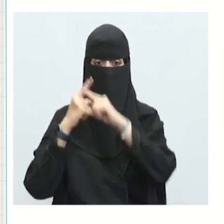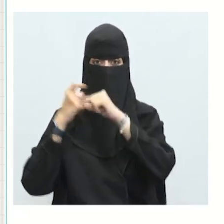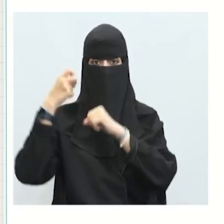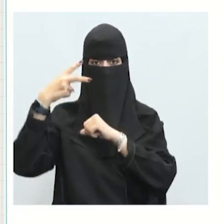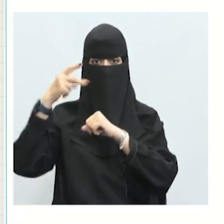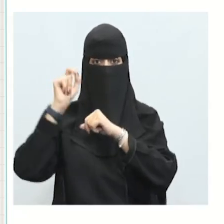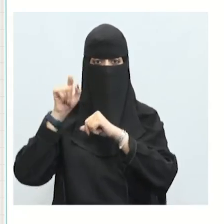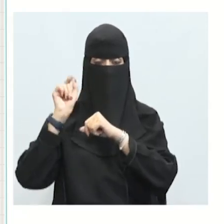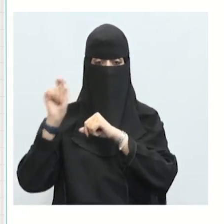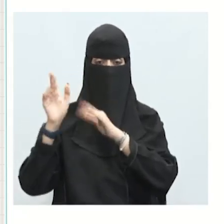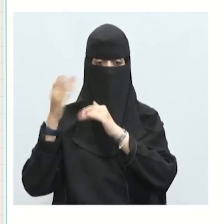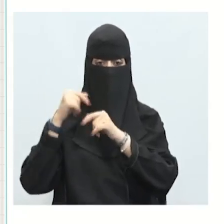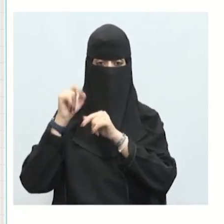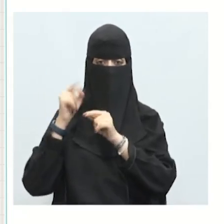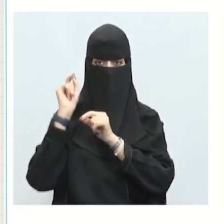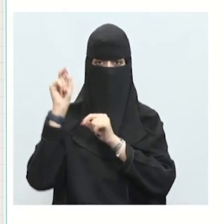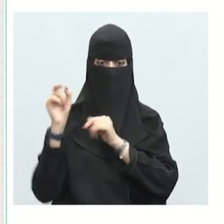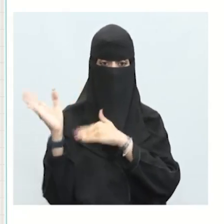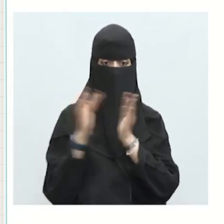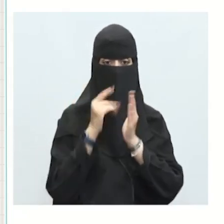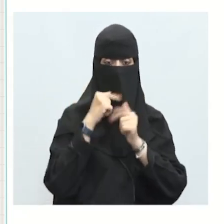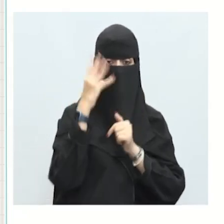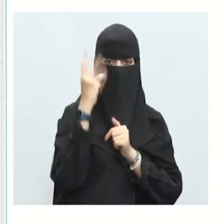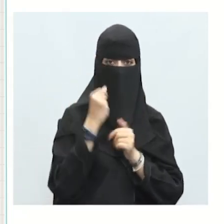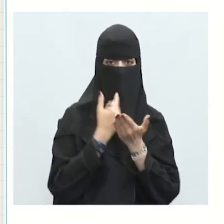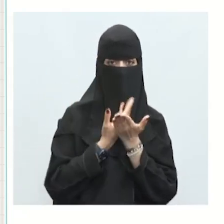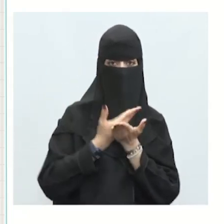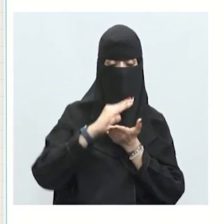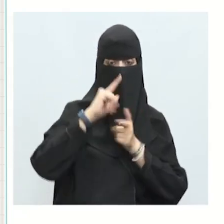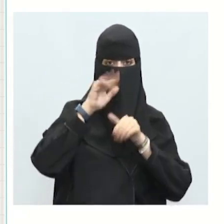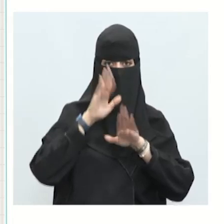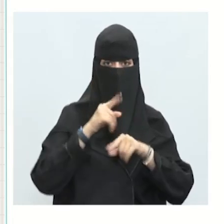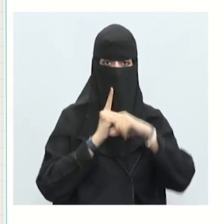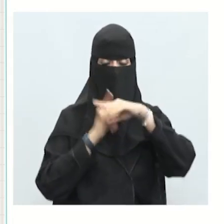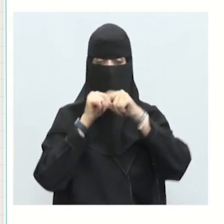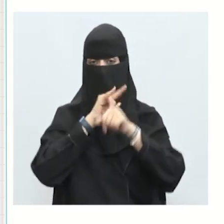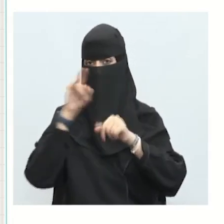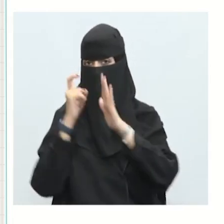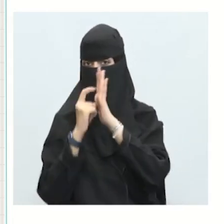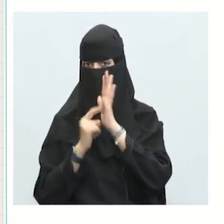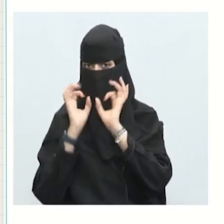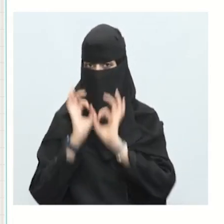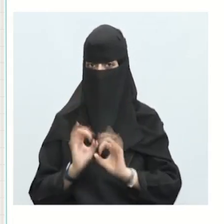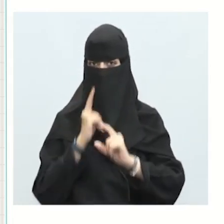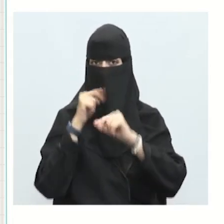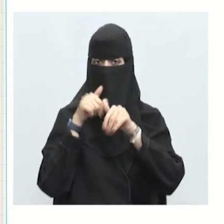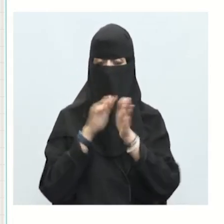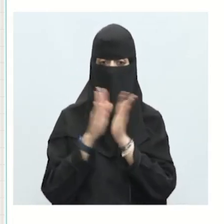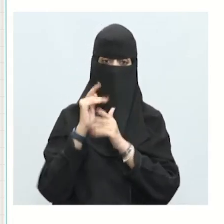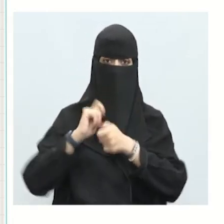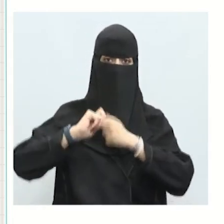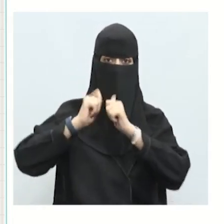من الصفر ثم طباعه الرقم موجب اذا تحقق هذا الشرط اذا لم يتحقق الشرط